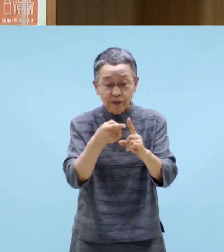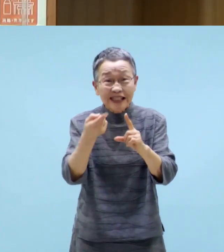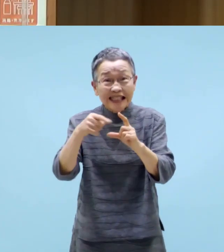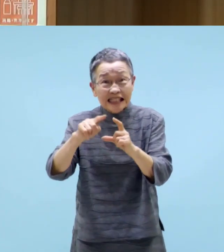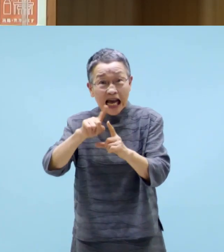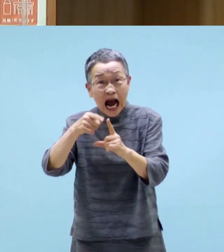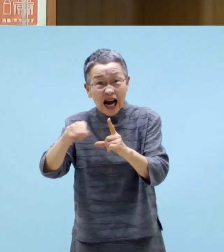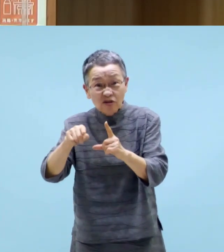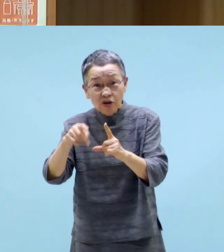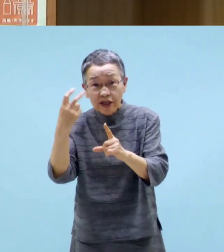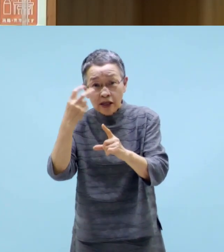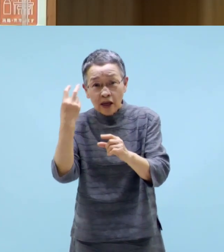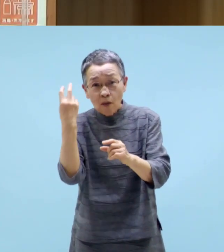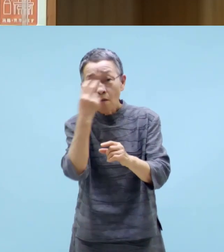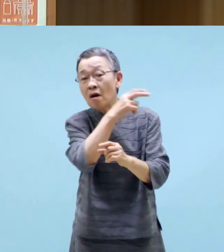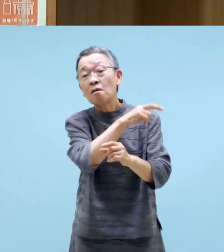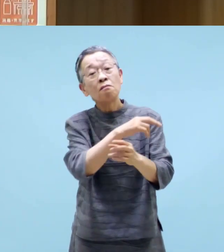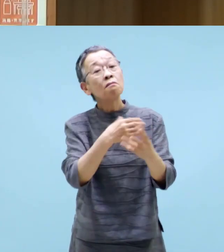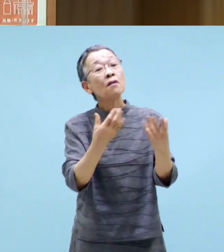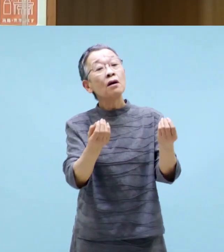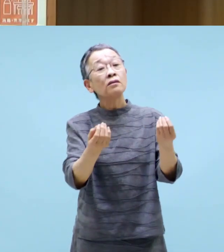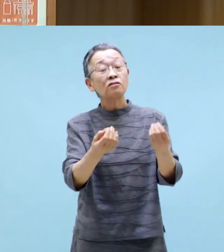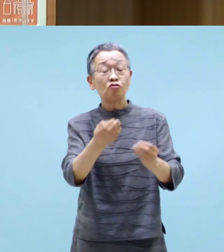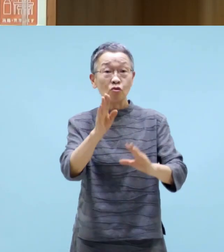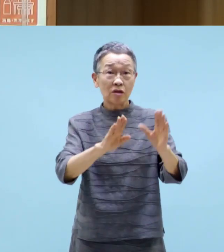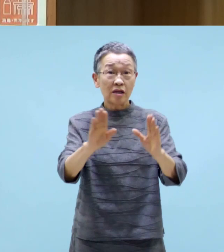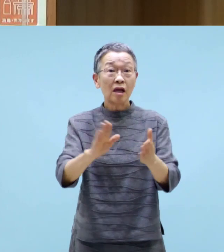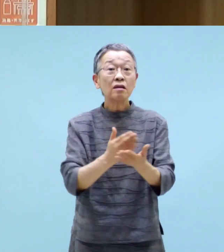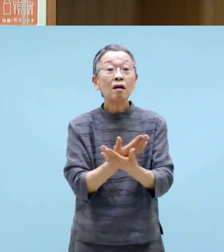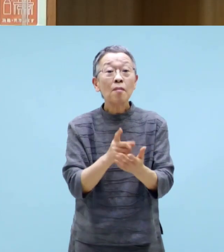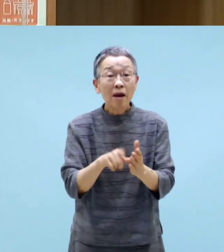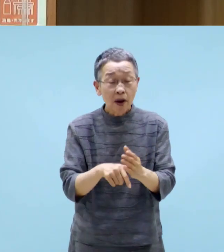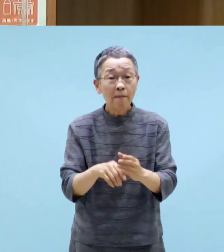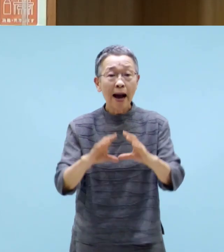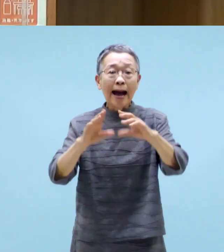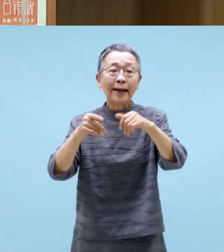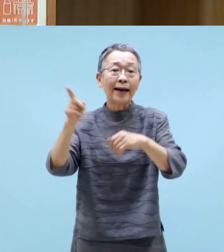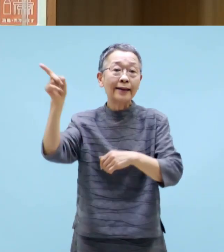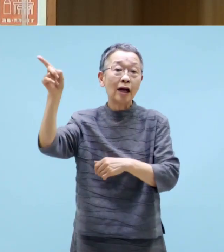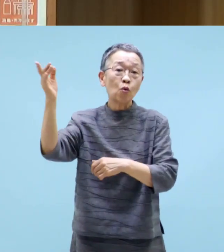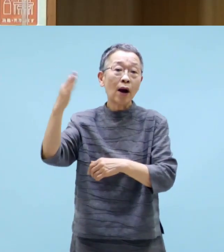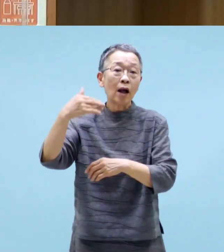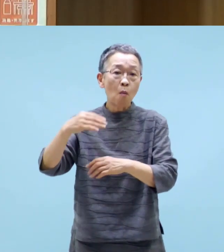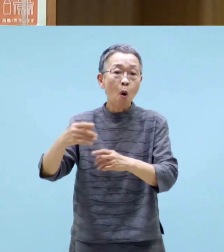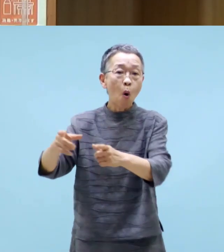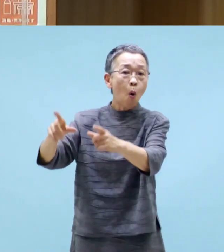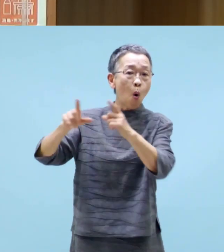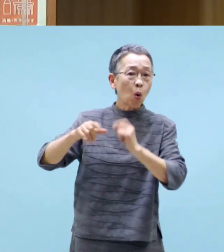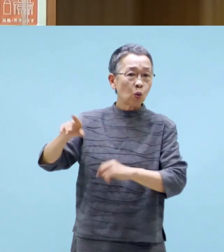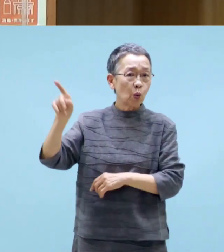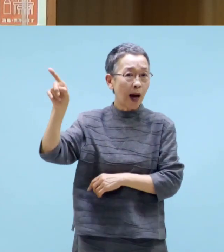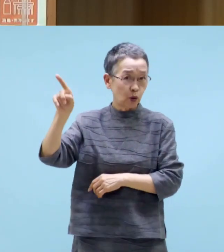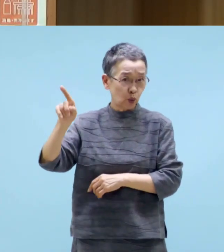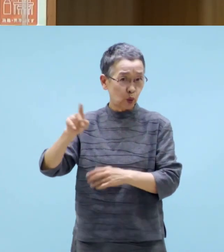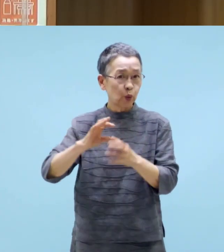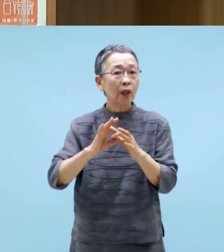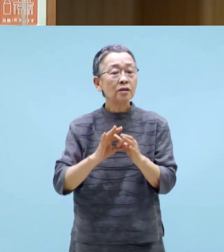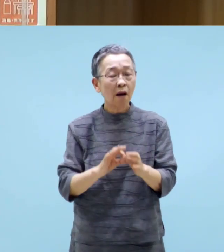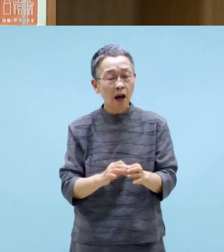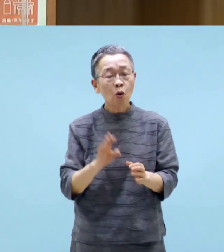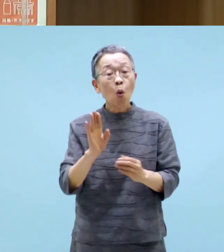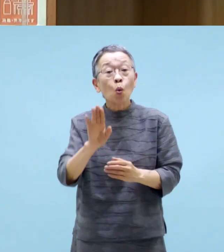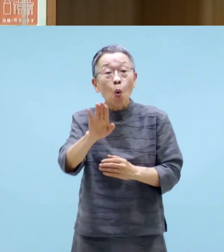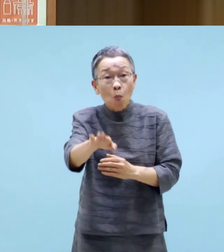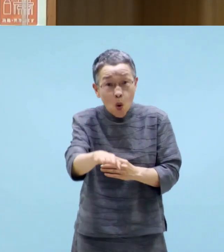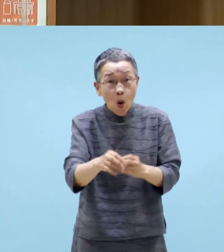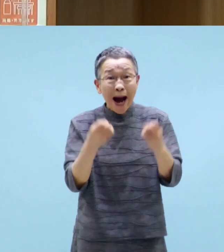なものも出てきているかに海外では報告があると。ですからそういった意味では今後もですね、そういった